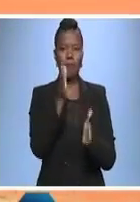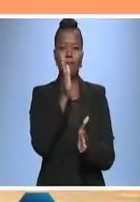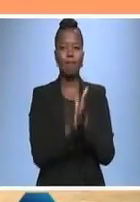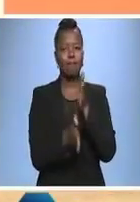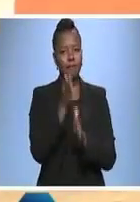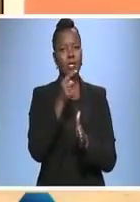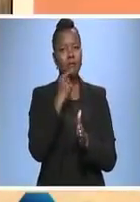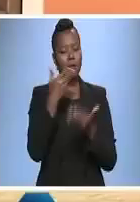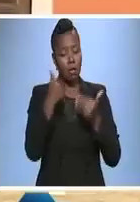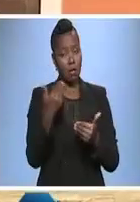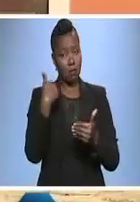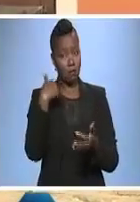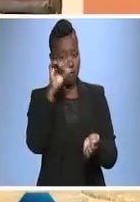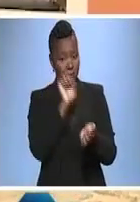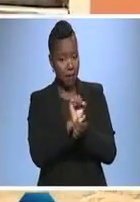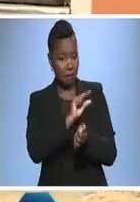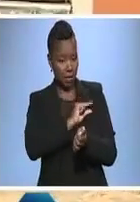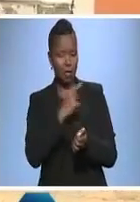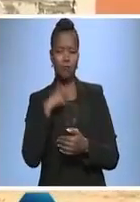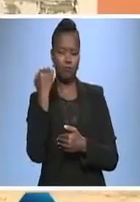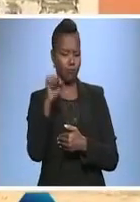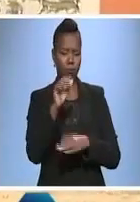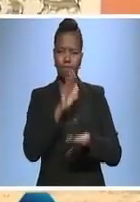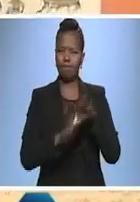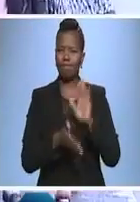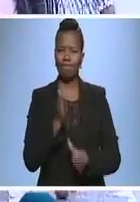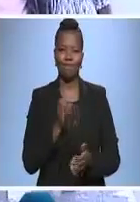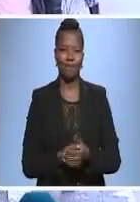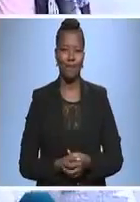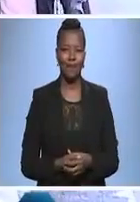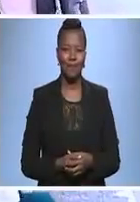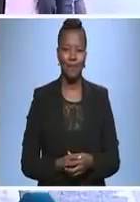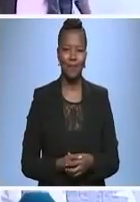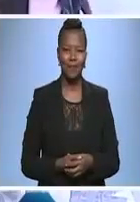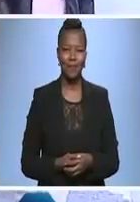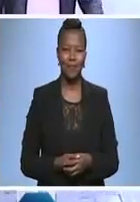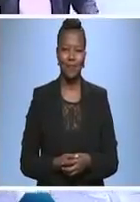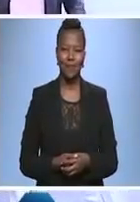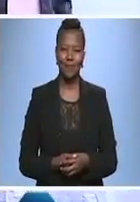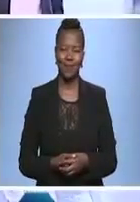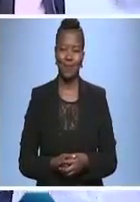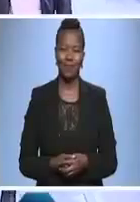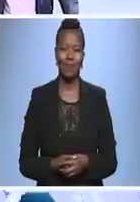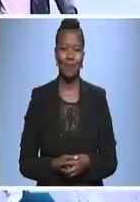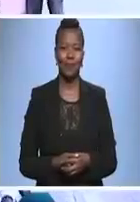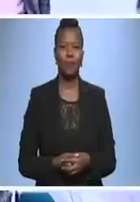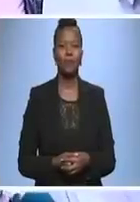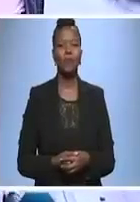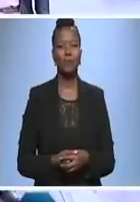lapho ezothuma ebuza ukuthi wakwalenza yini icala athi qha angikaze. Sigusha ngase eThekwini.